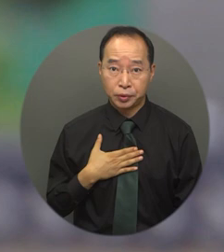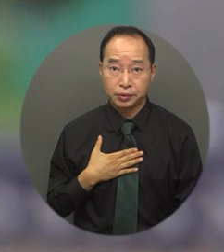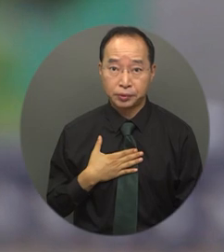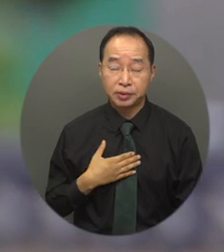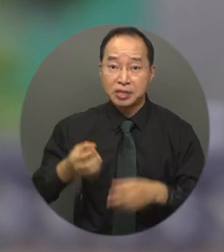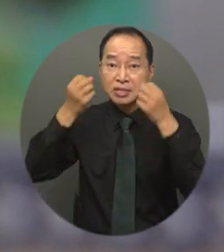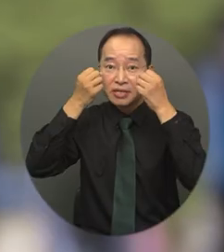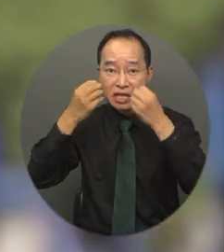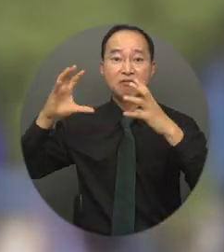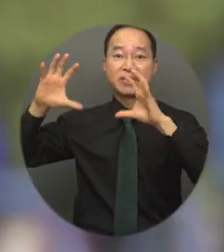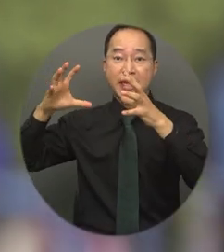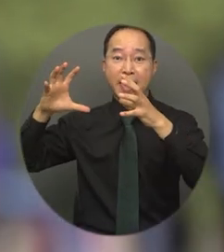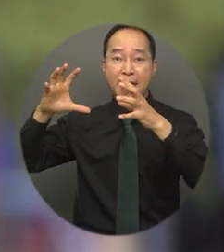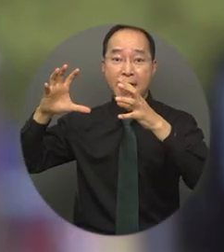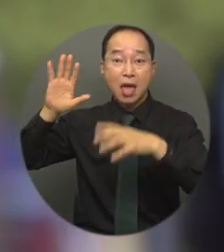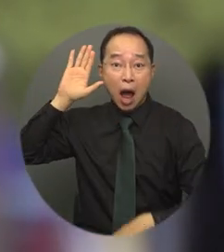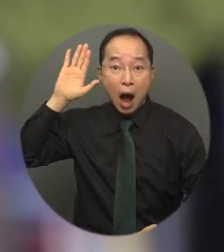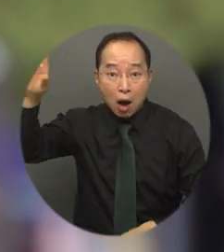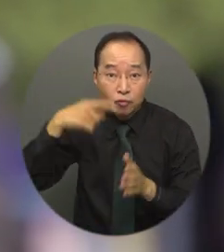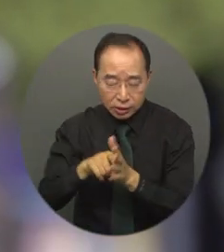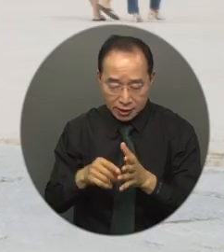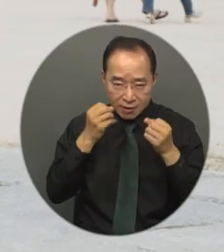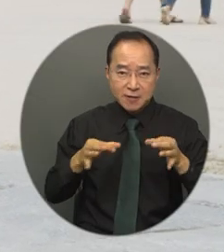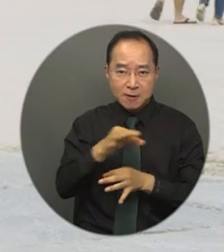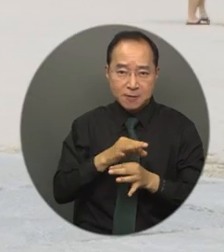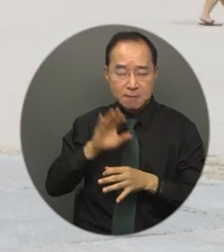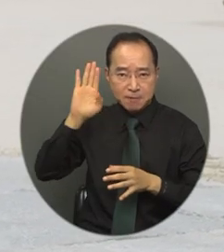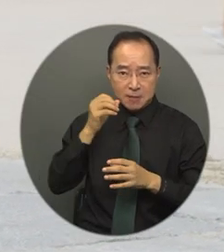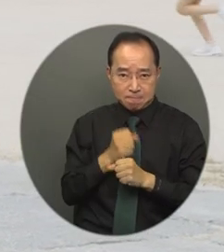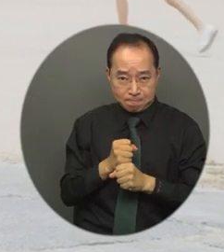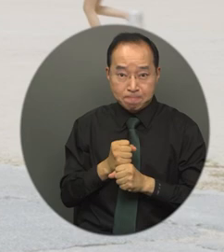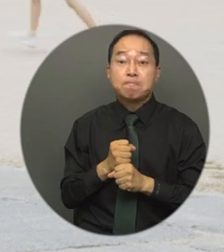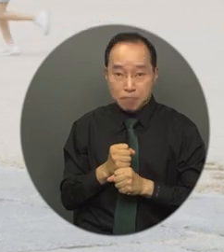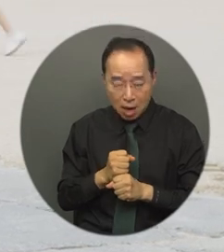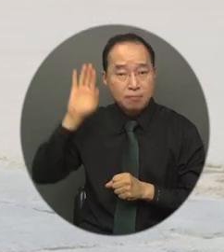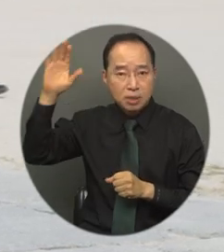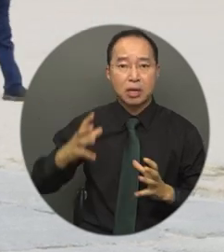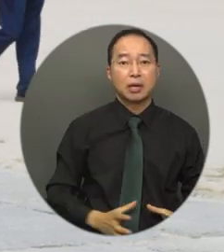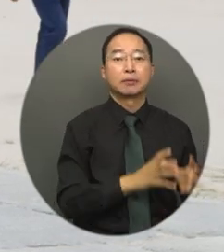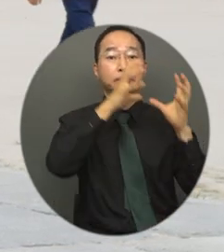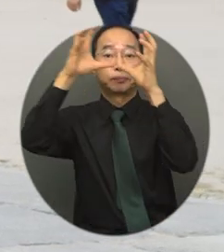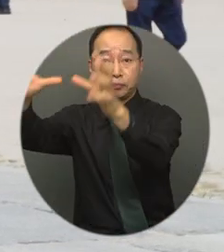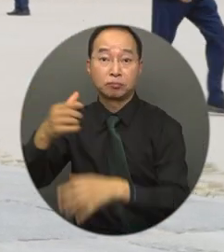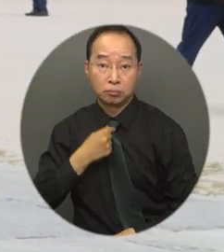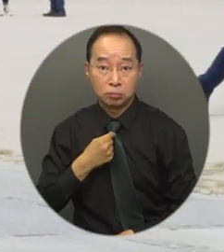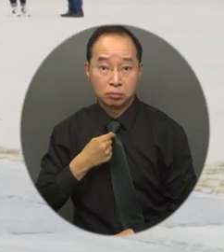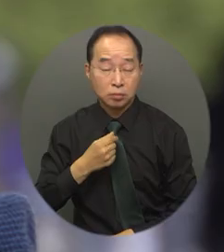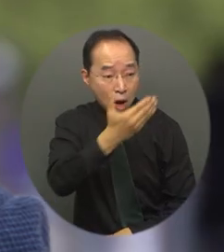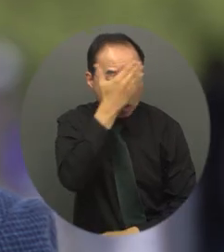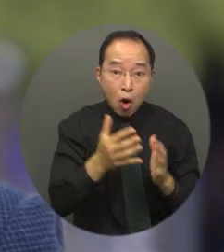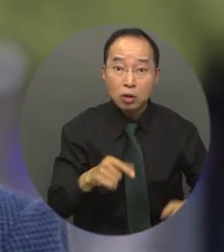시대에 넘겨줄 경제와 미래를 만들어 우리 청년들이 자기 역할을 하도록 하는 길을 열기